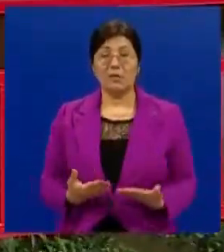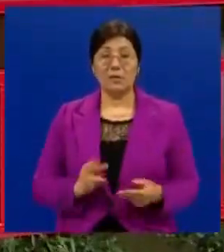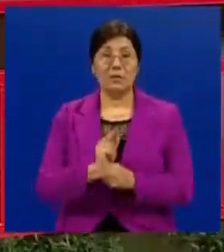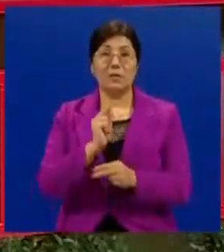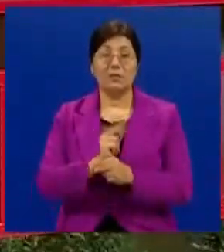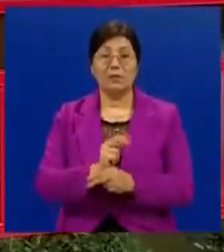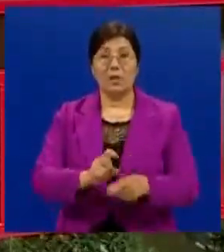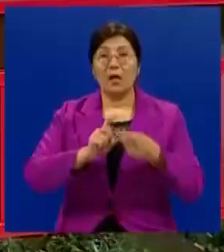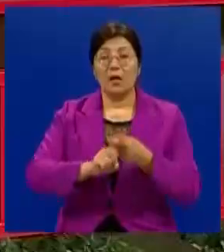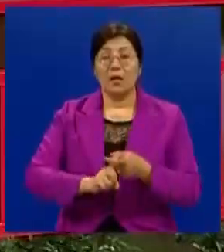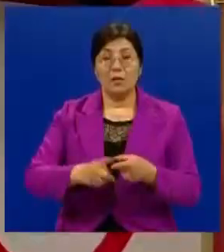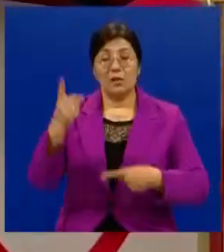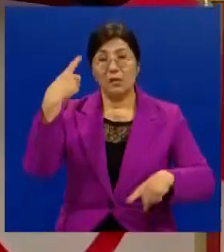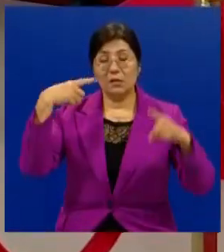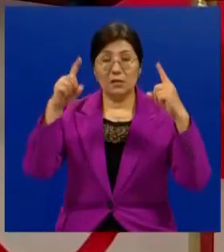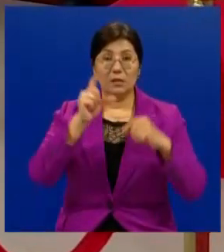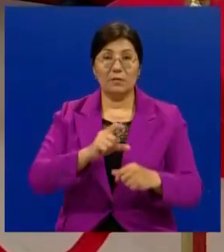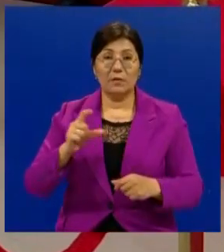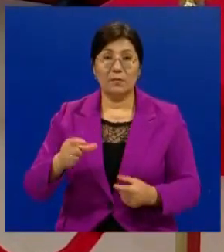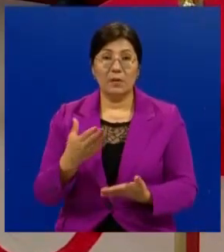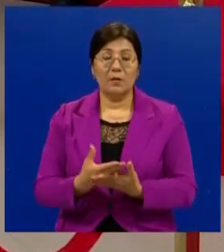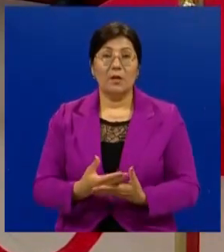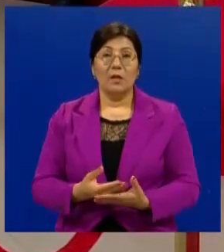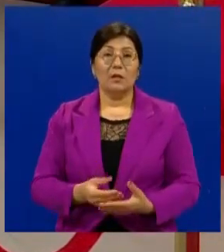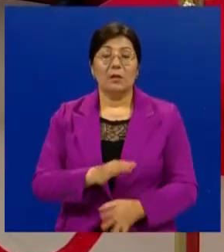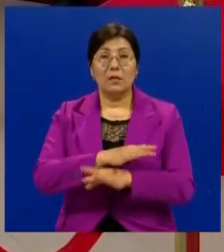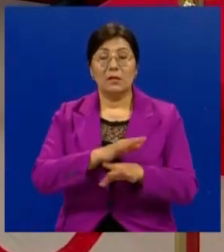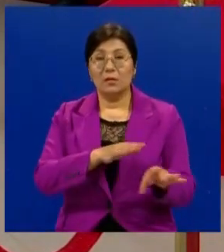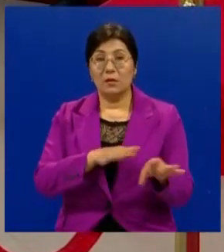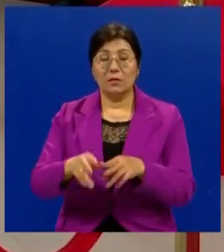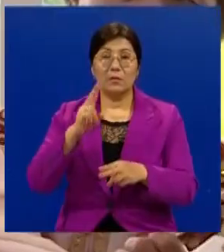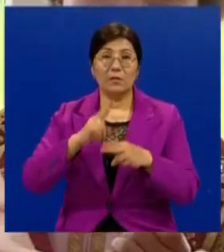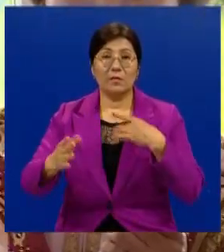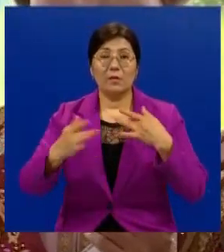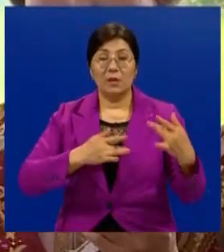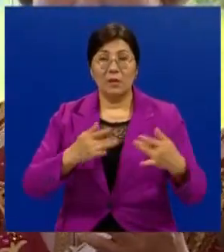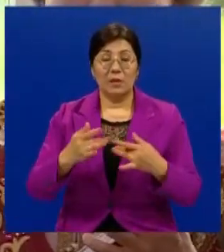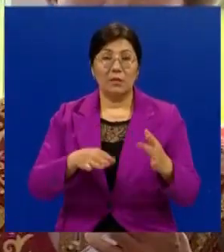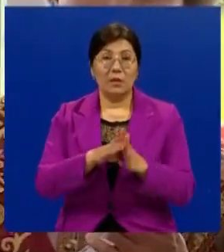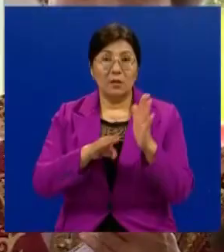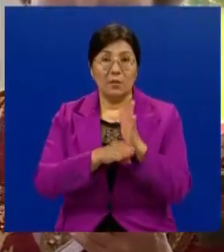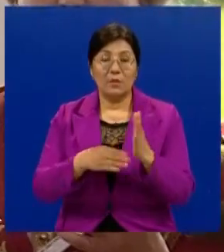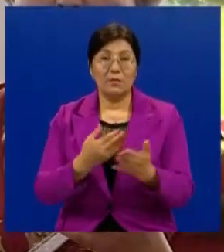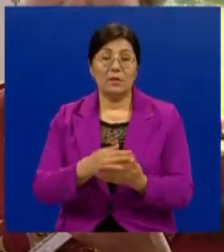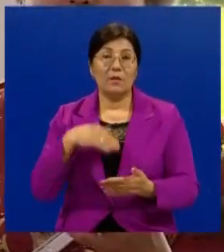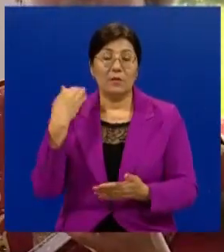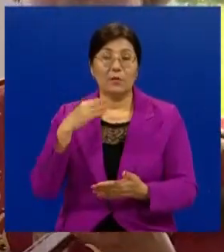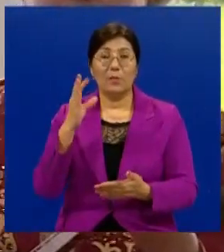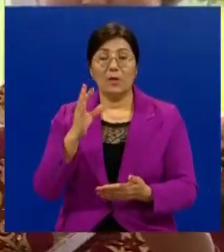через сказочных персонажей. Торжество в честь Дня работников культуры завершилось концертом. Отметим, в регионе насчитывается